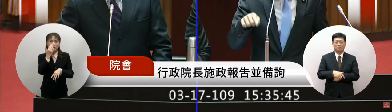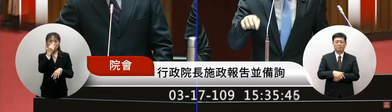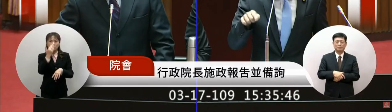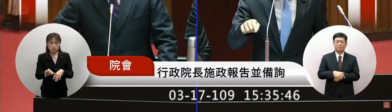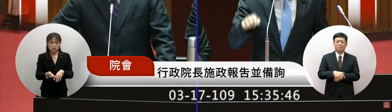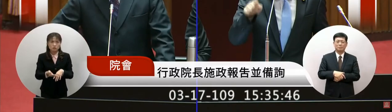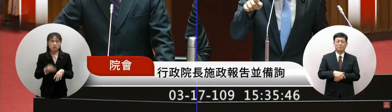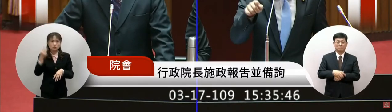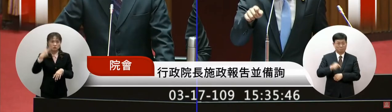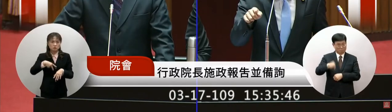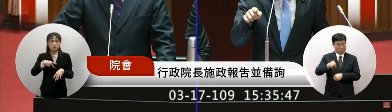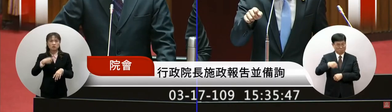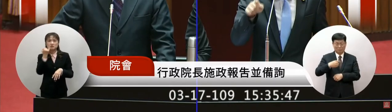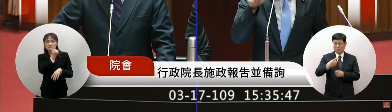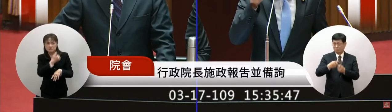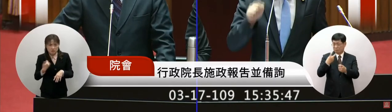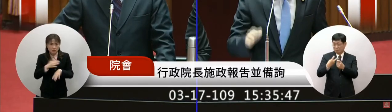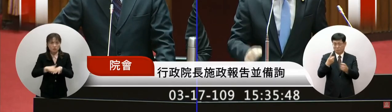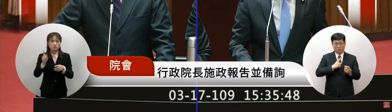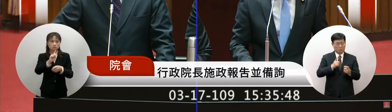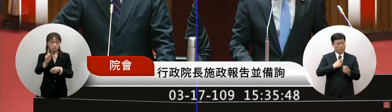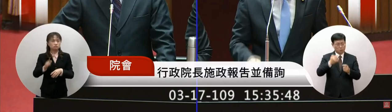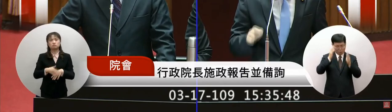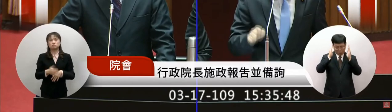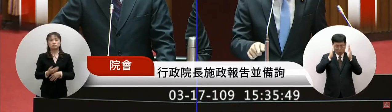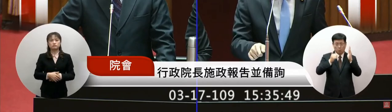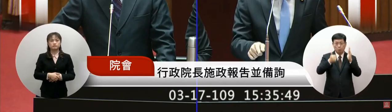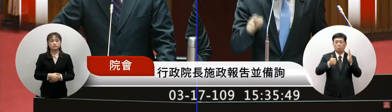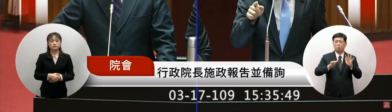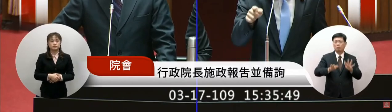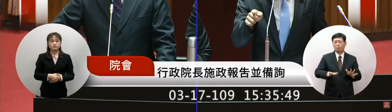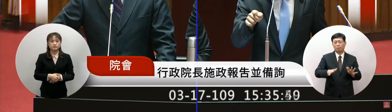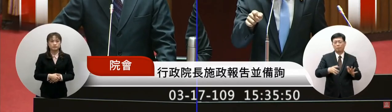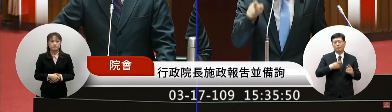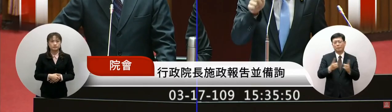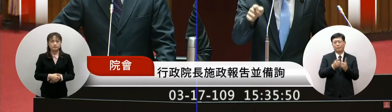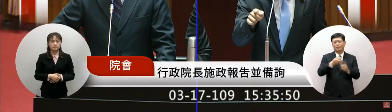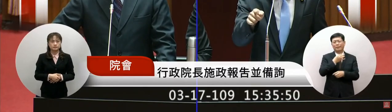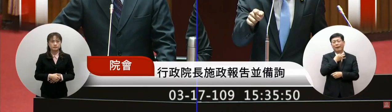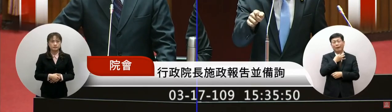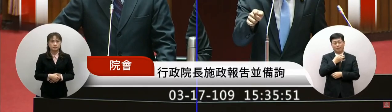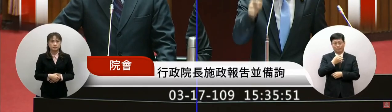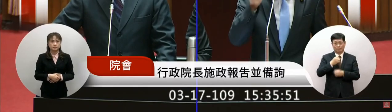专家会这样推论。 条在几年前哦，你就用心咩？即马吼有即个困